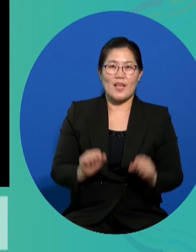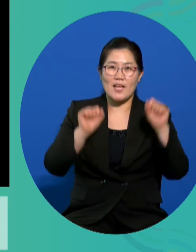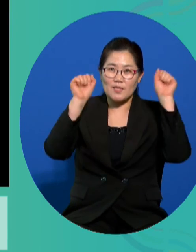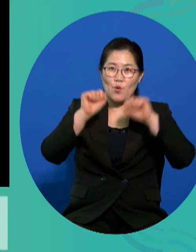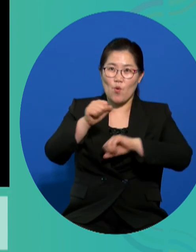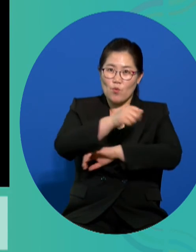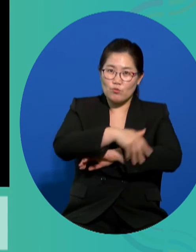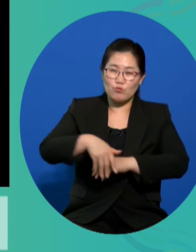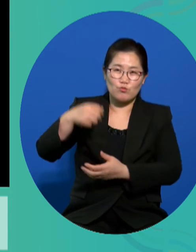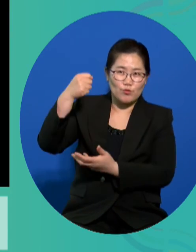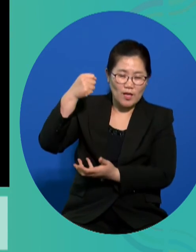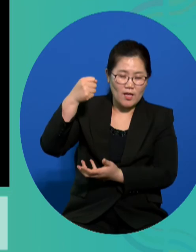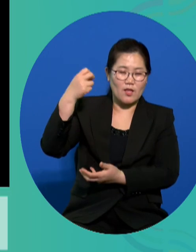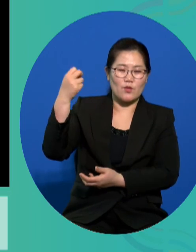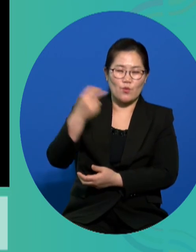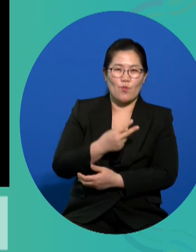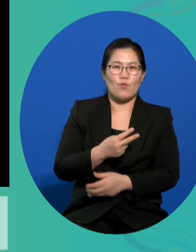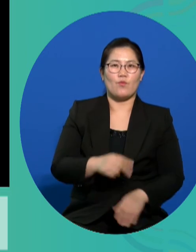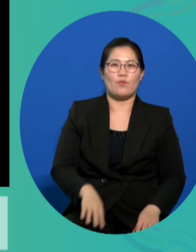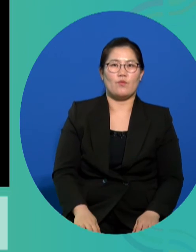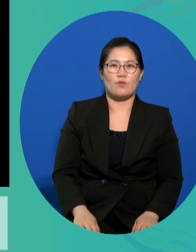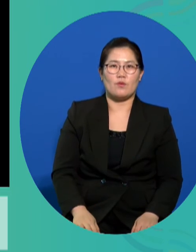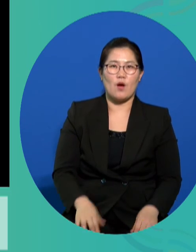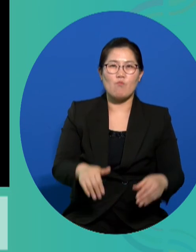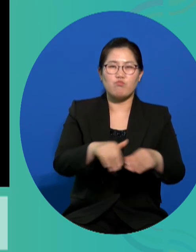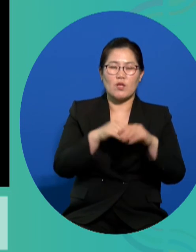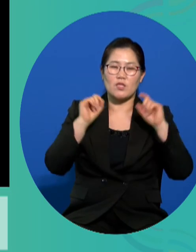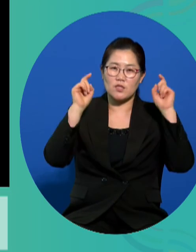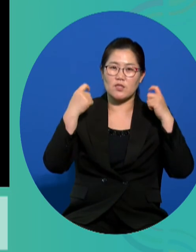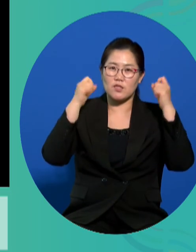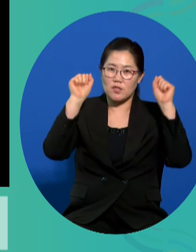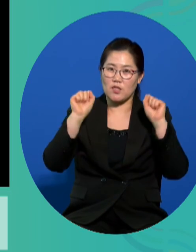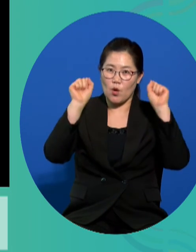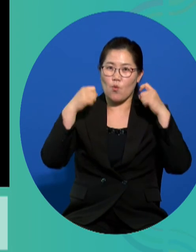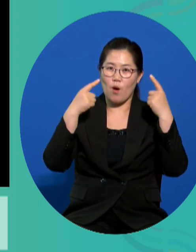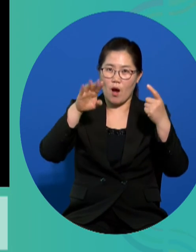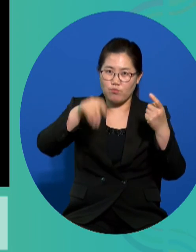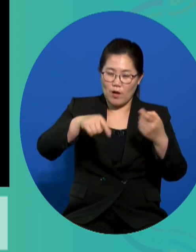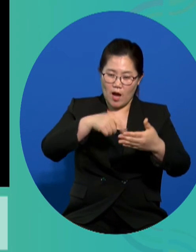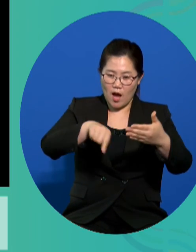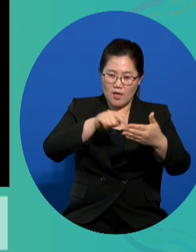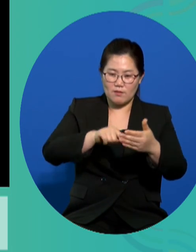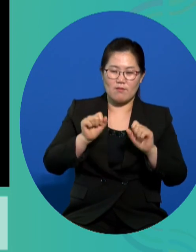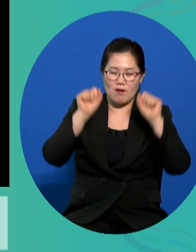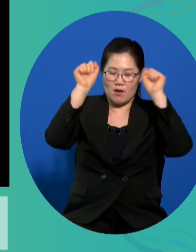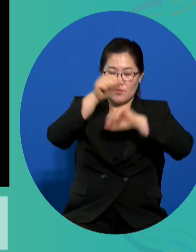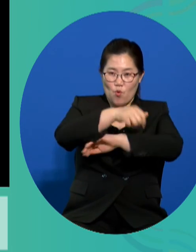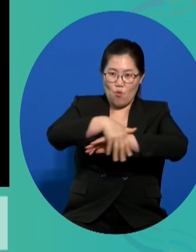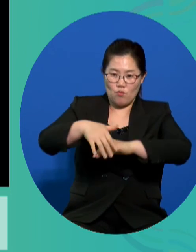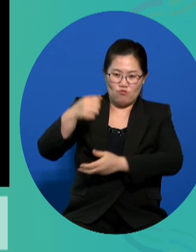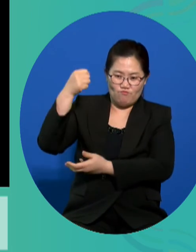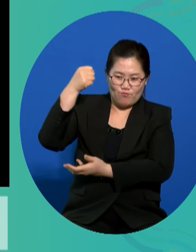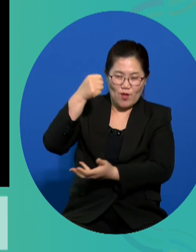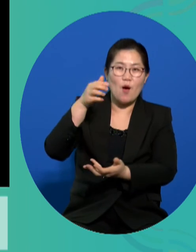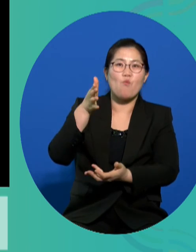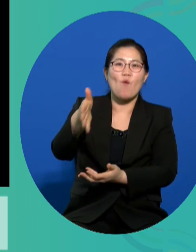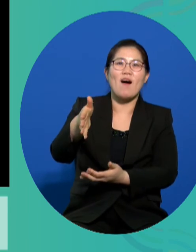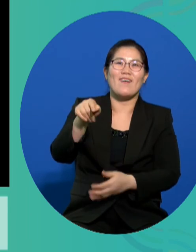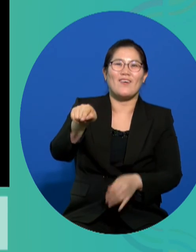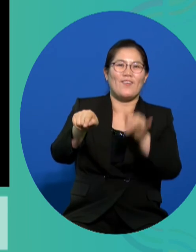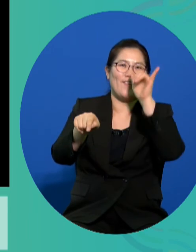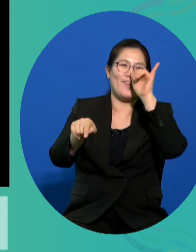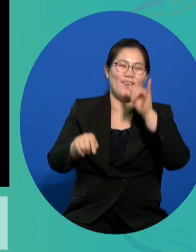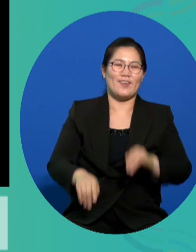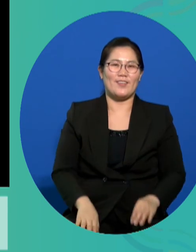유산과 문화체육관광부의 스포츠 유산과 있지 않습니까? 2018년도 그 평창 동계 올림픽 패럴림픽